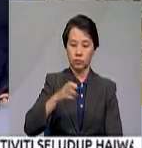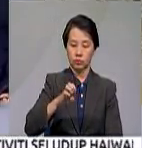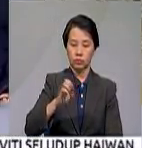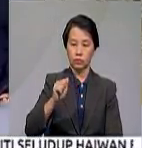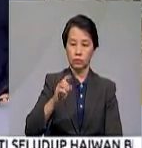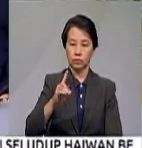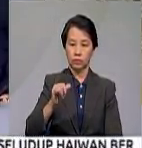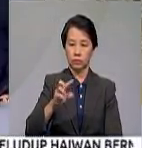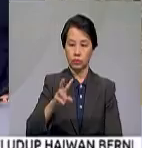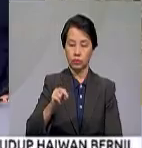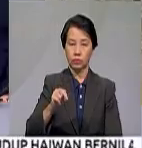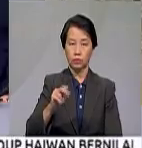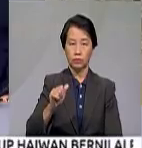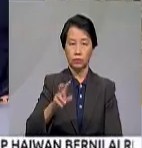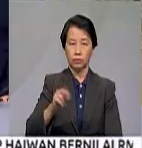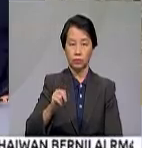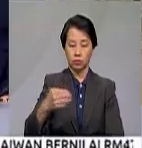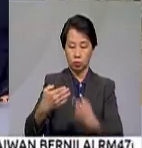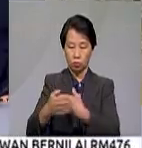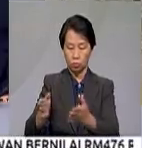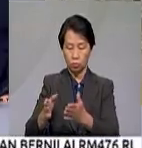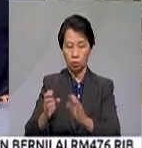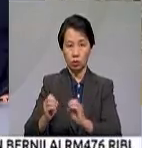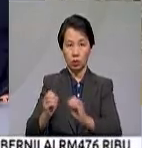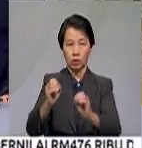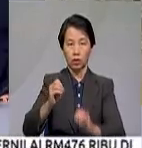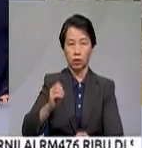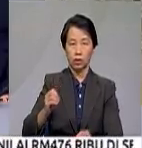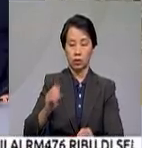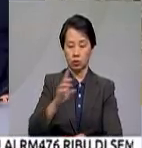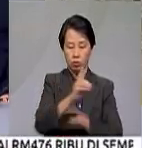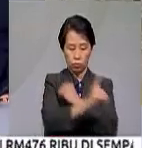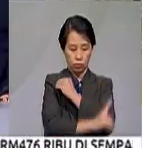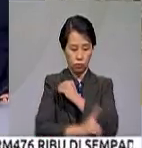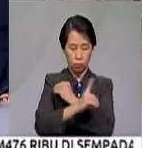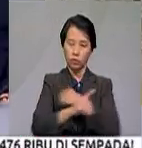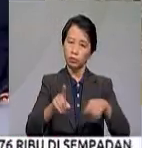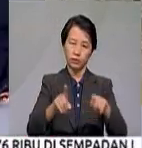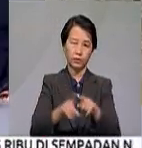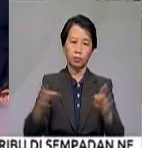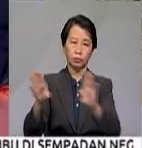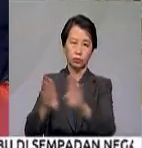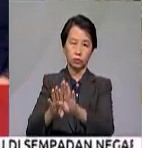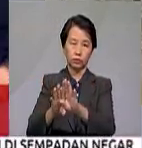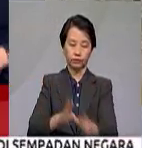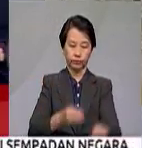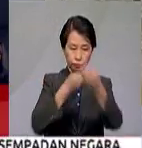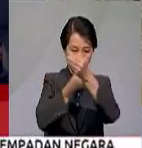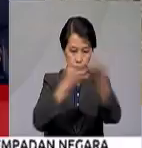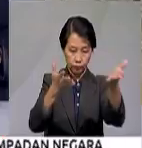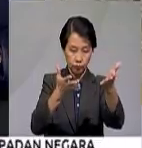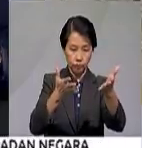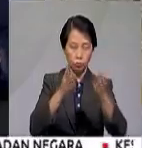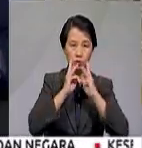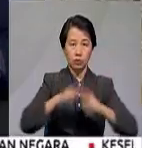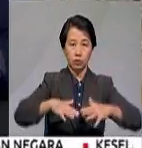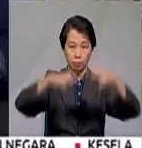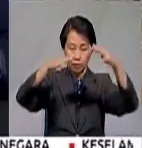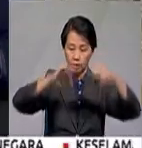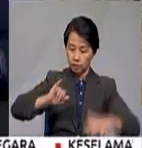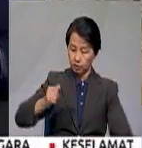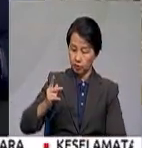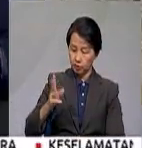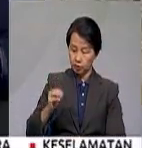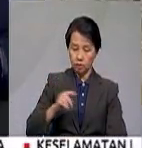Rahman, operasi bilik gerakan bencana daerah Dungun juga turut ditamatkan. Info Banjir JKM melaporkan setakat